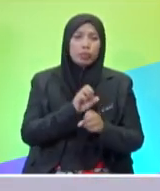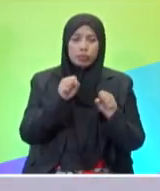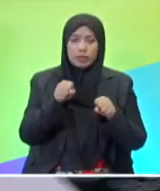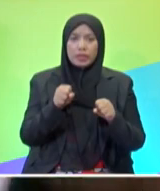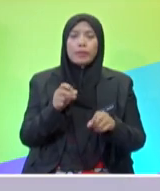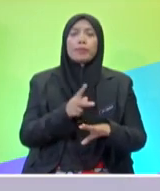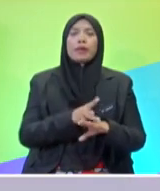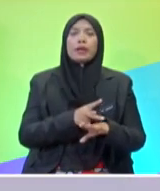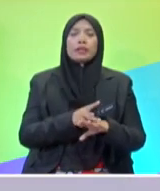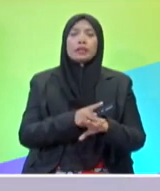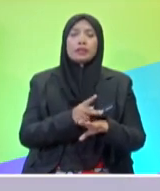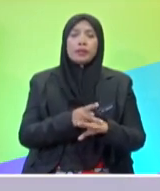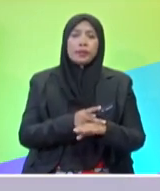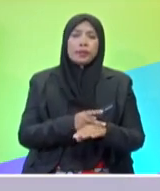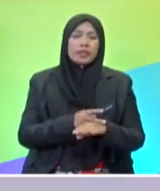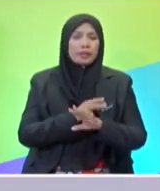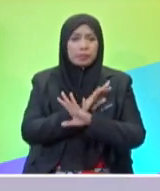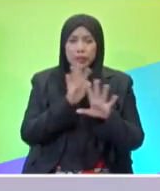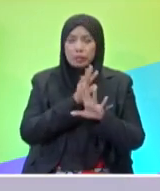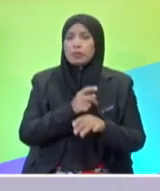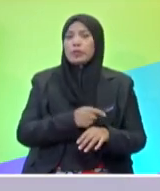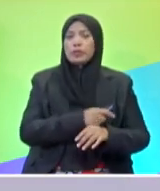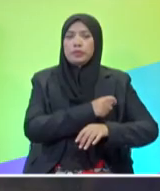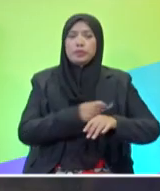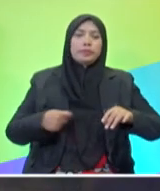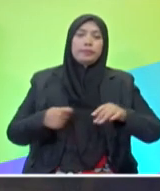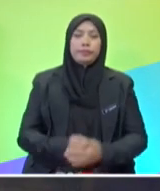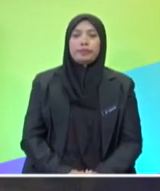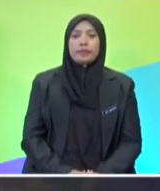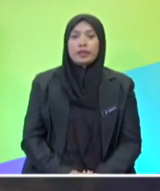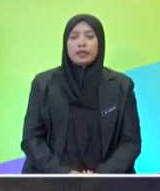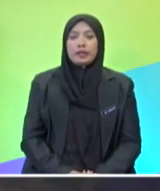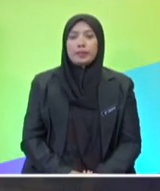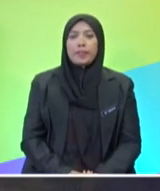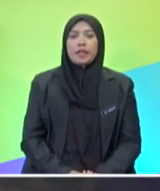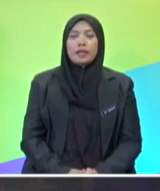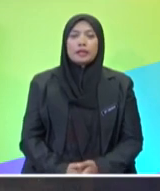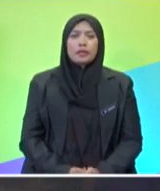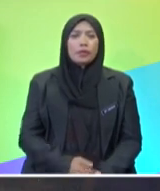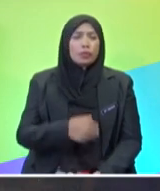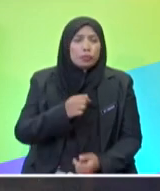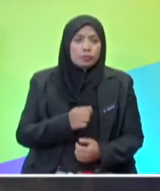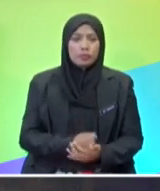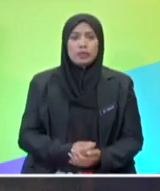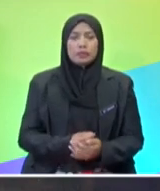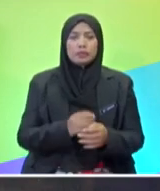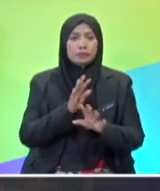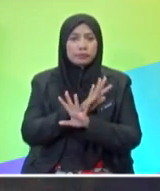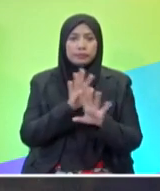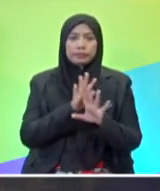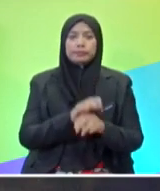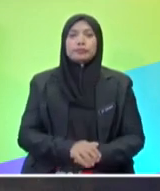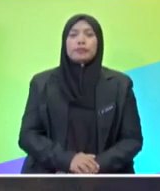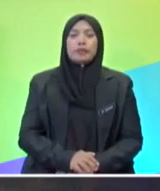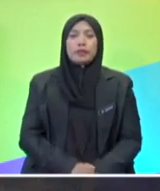kita nak gosok gigi. Nak keluar je, alamak, aku belum pakai deodorant. Alamak, aku belum pakai bedak. Maknanya daripada